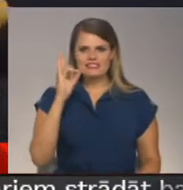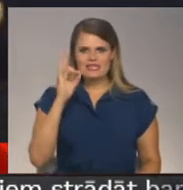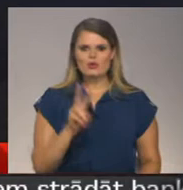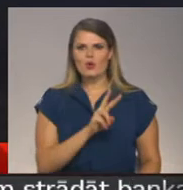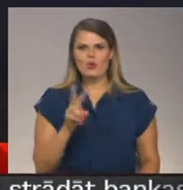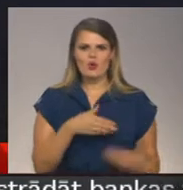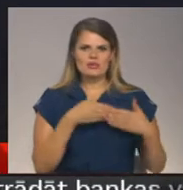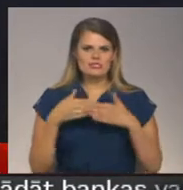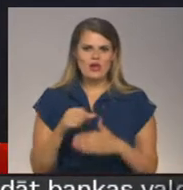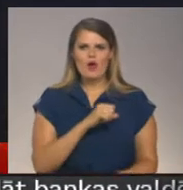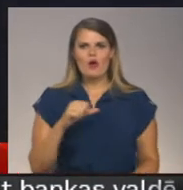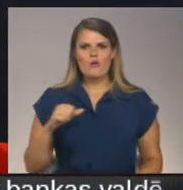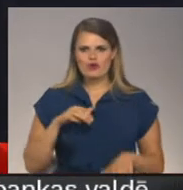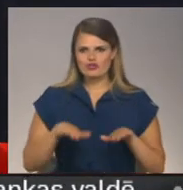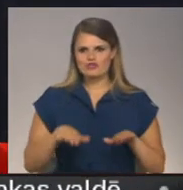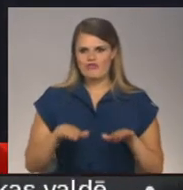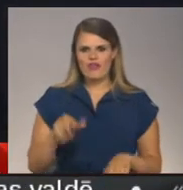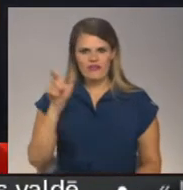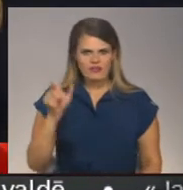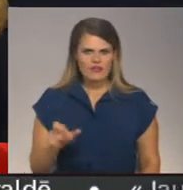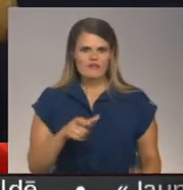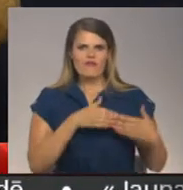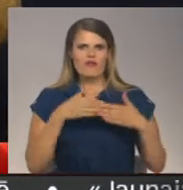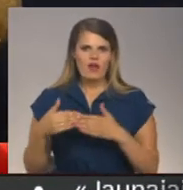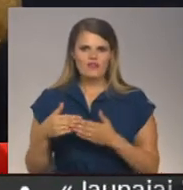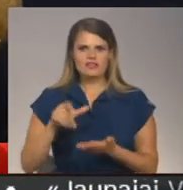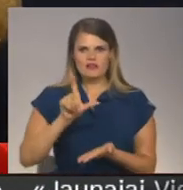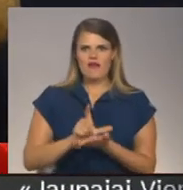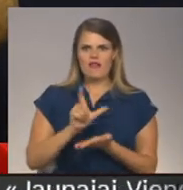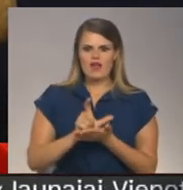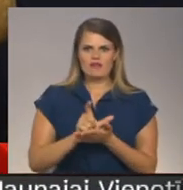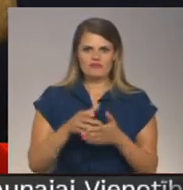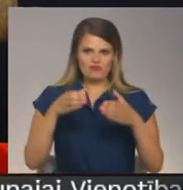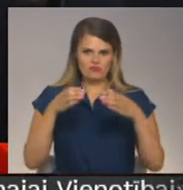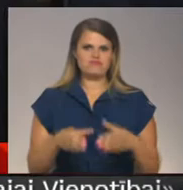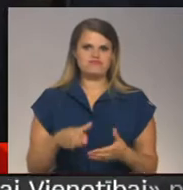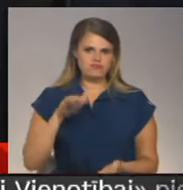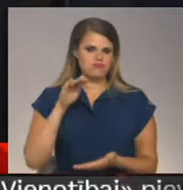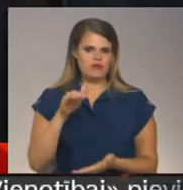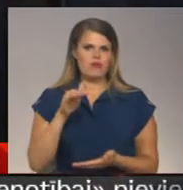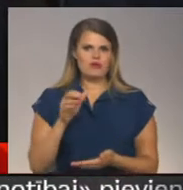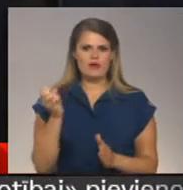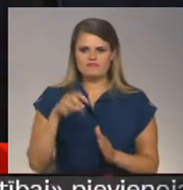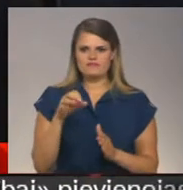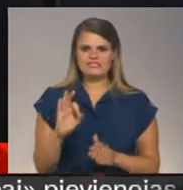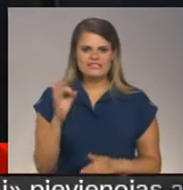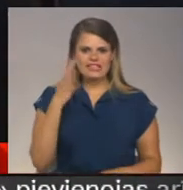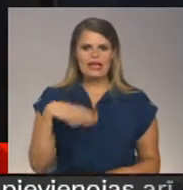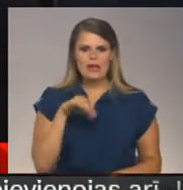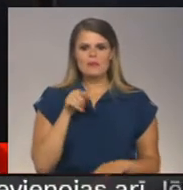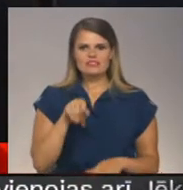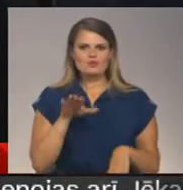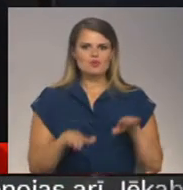ko sagādājuši paši pāvilosnieki. Atnesa litru burku. Litru burkā iebērti dzintari, tad mēs